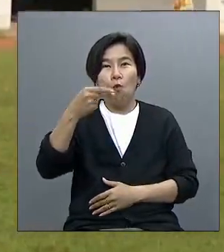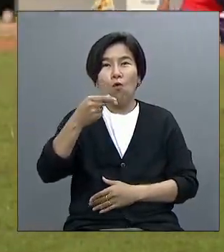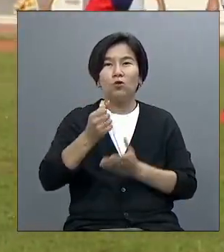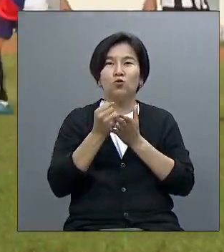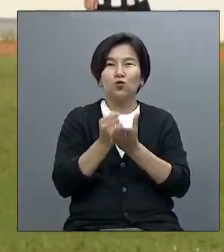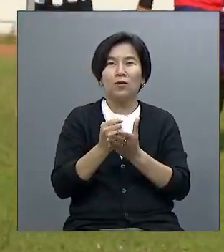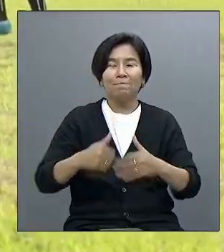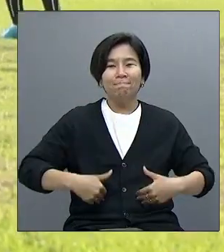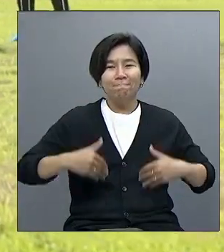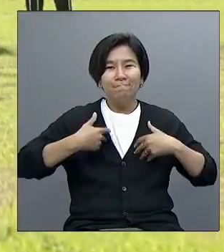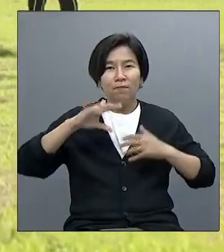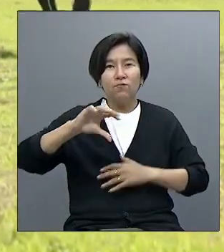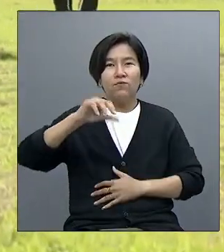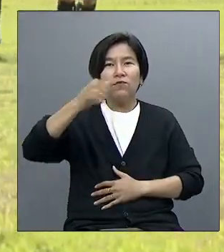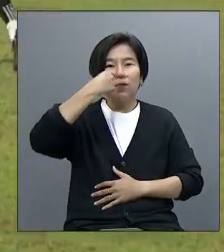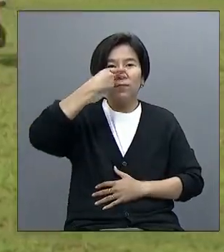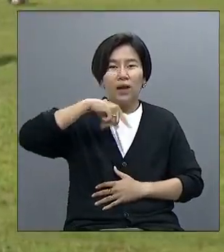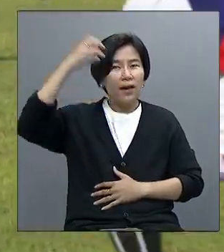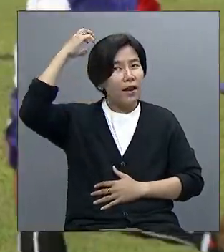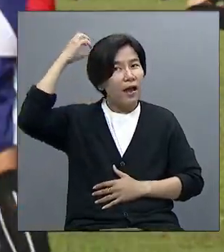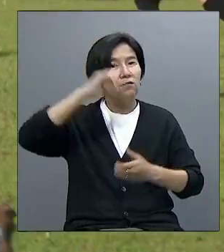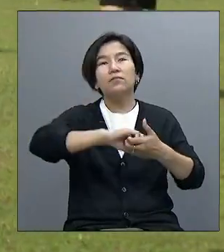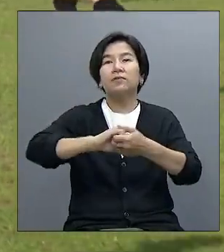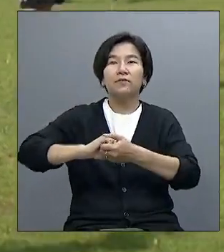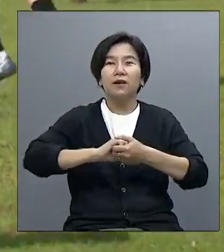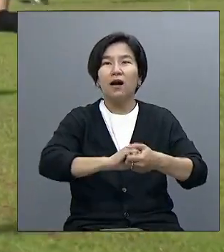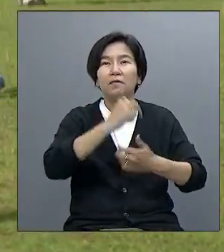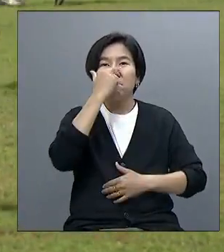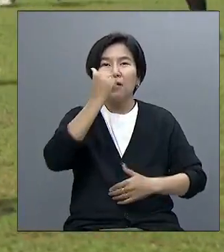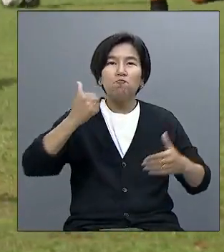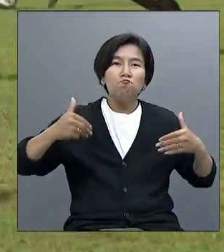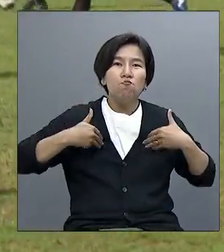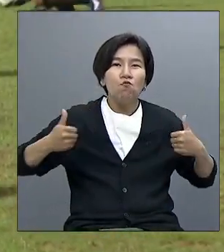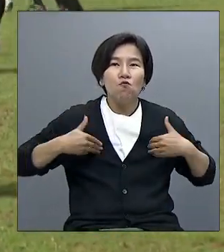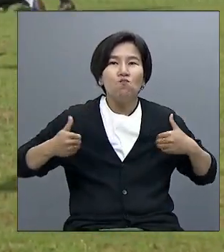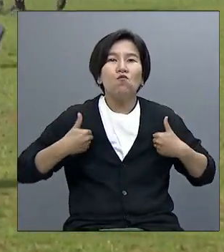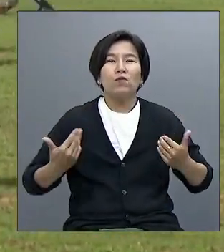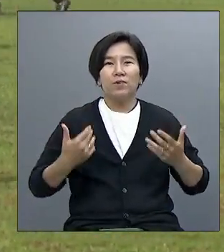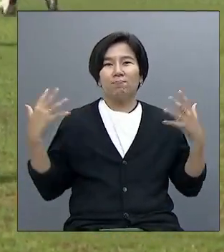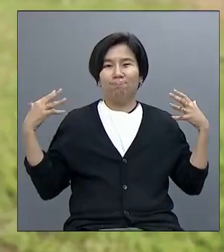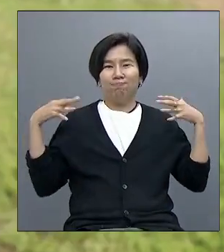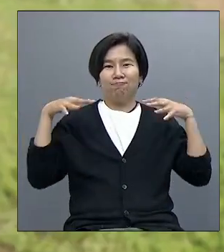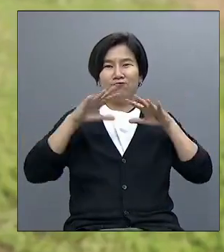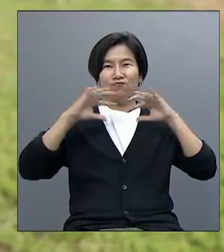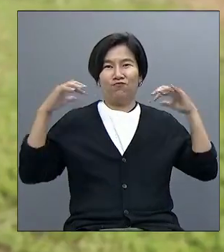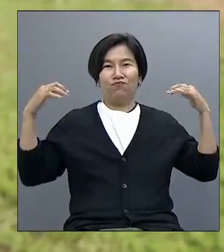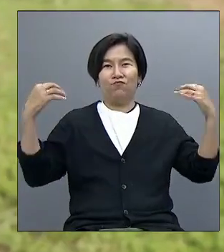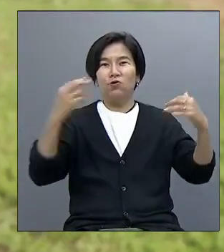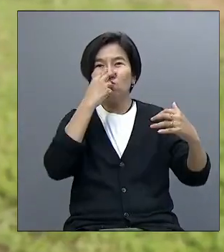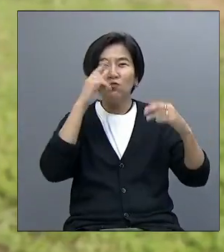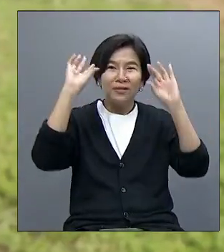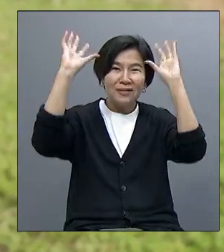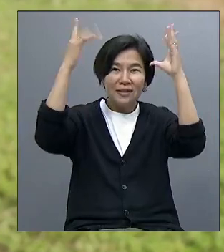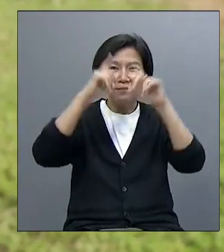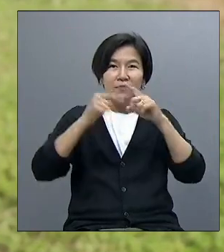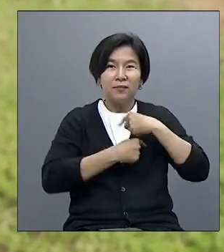สานสัมพันธ์อันดีงามของไทยลาวครับบรรยากาศก็เป็นไปด้วยความสุขสนานมีกองเชียร์จากทางบ้านนะของทั้งสองฝั่งเนี่ยไปร่วมเชียร์ให้กำลังใจกันด้วย